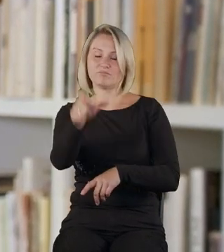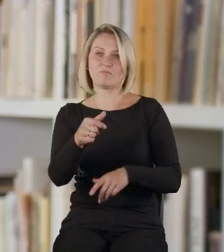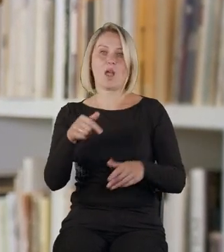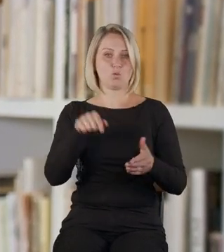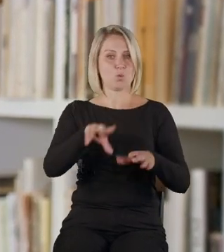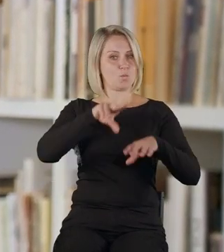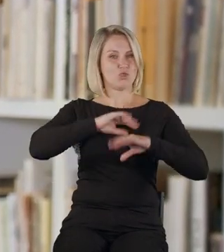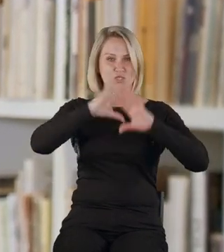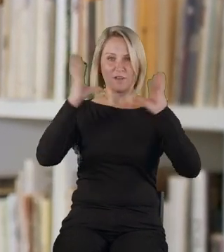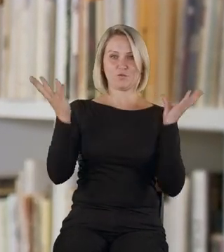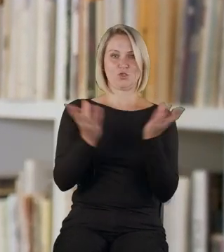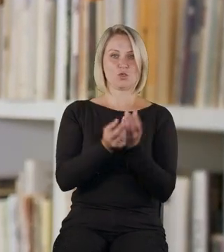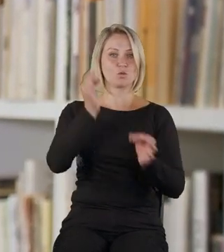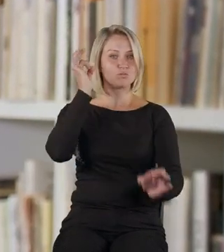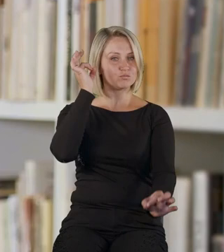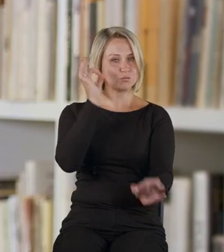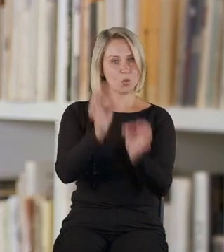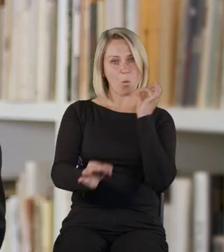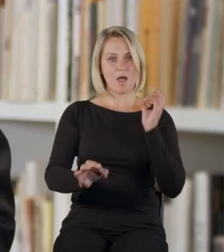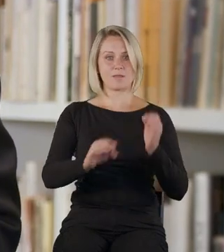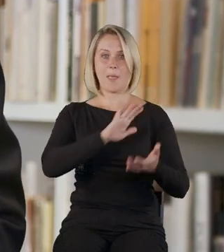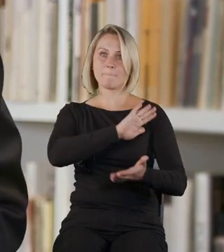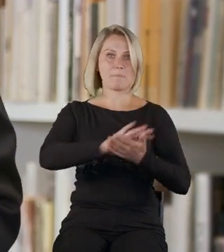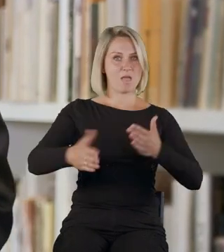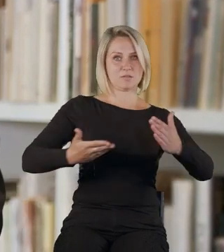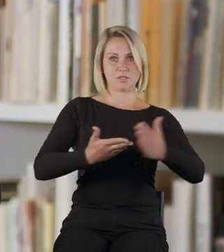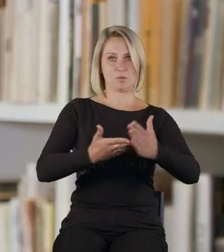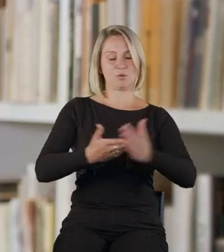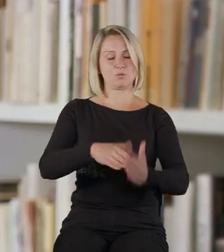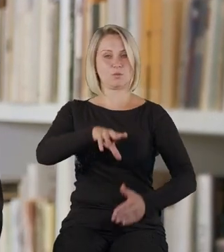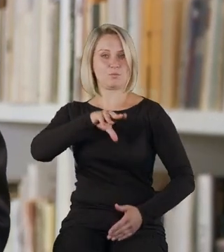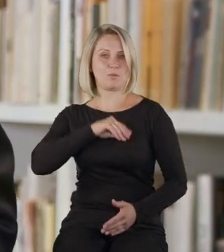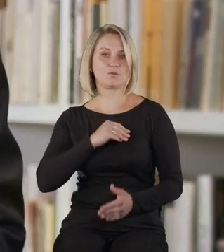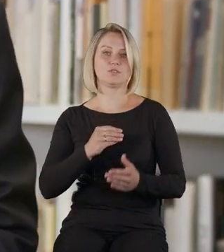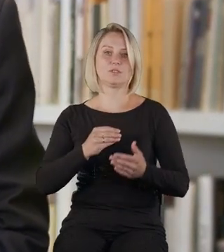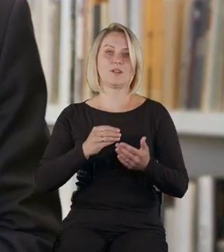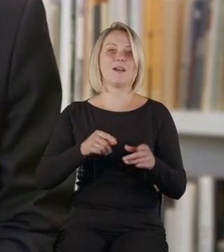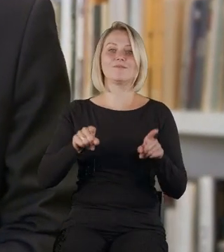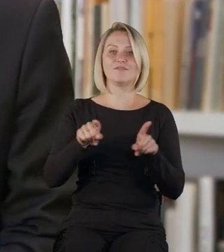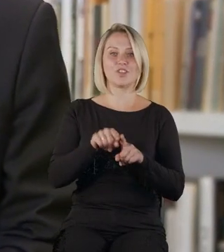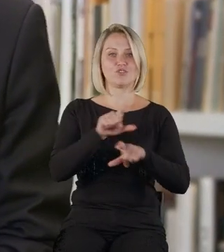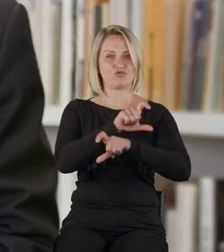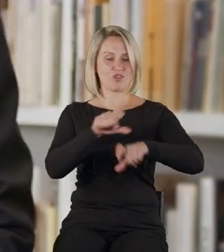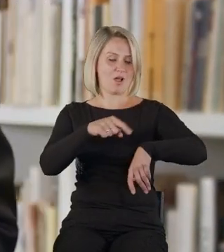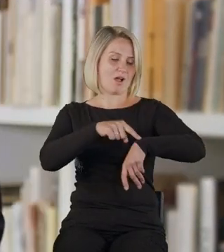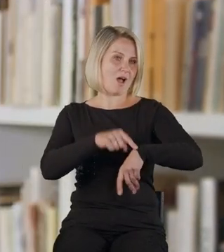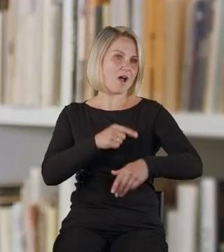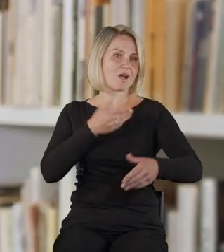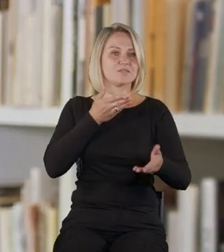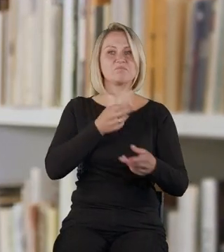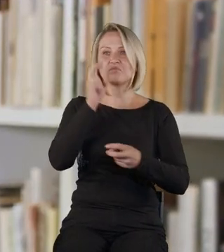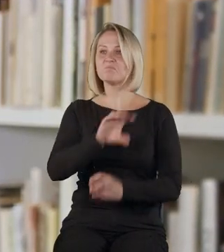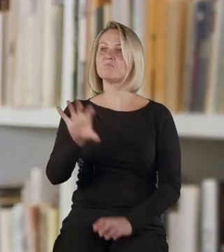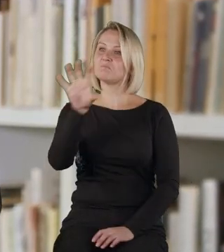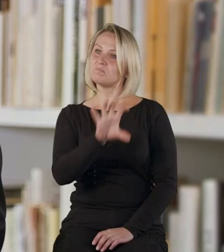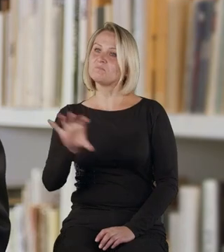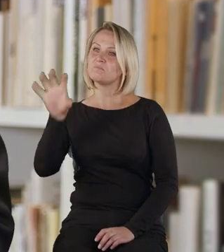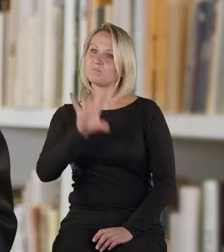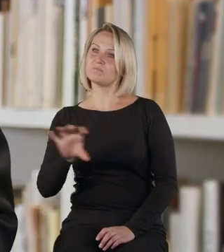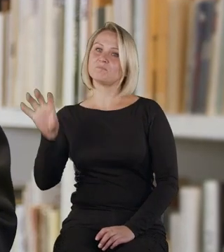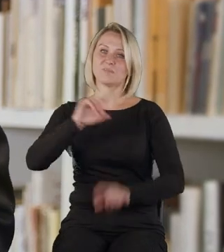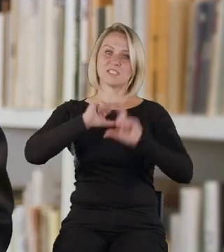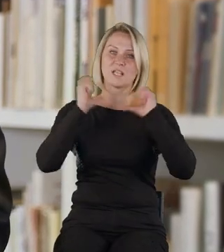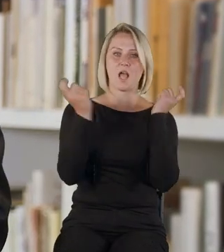Tutaj możecie w sposób nieograniczony i nieograniczony czasowo i przestrzennie zwiedzać